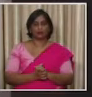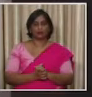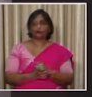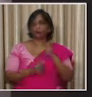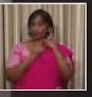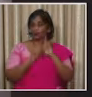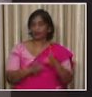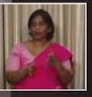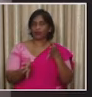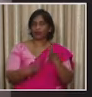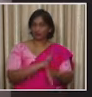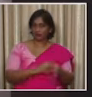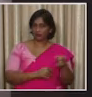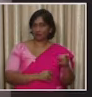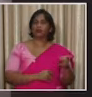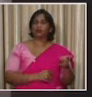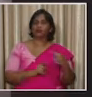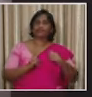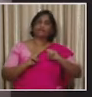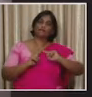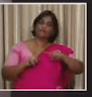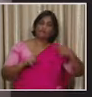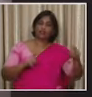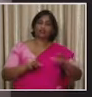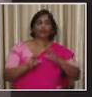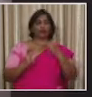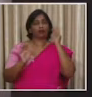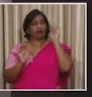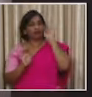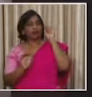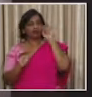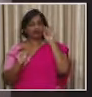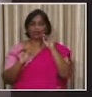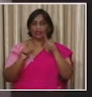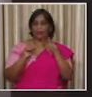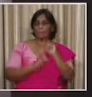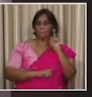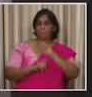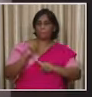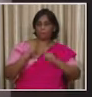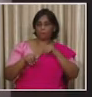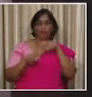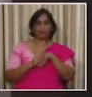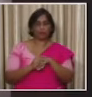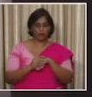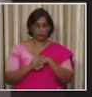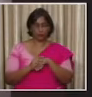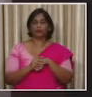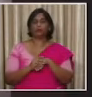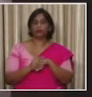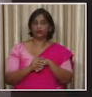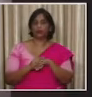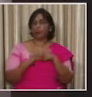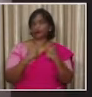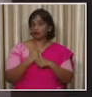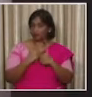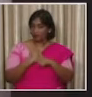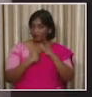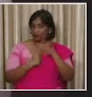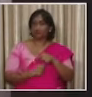ඒව මගහැරලා වෙනත් ඕපාදූප මේ පාර්ලිමේන්තුව තුළ නිර්මාණය